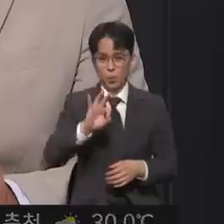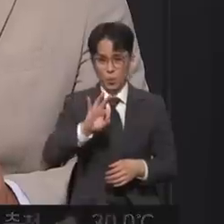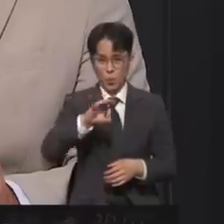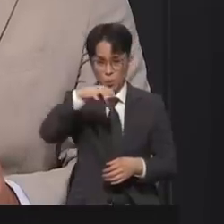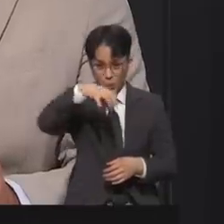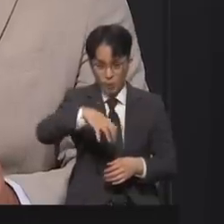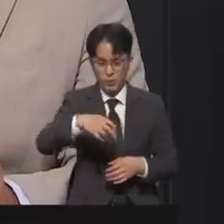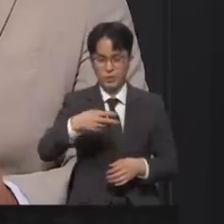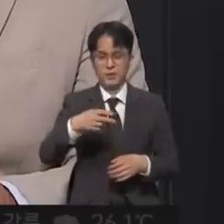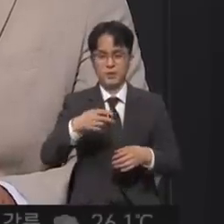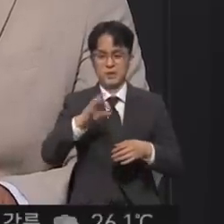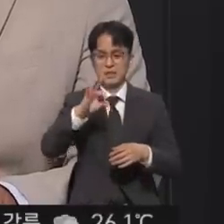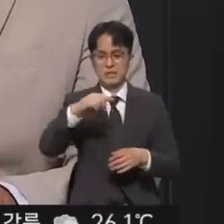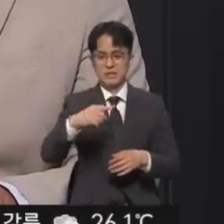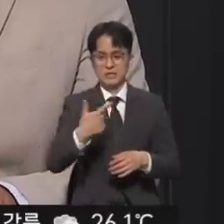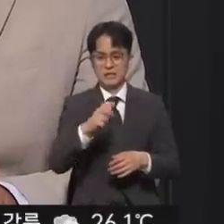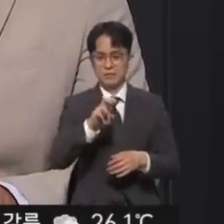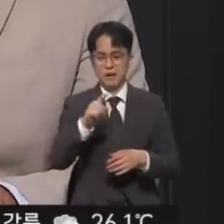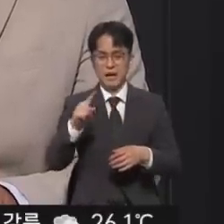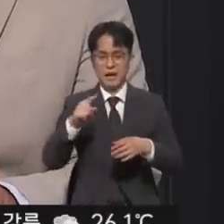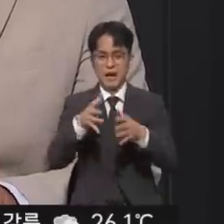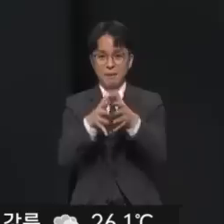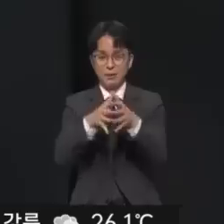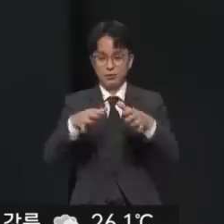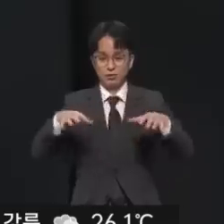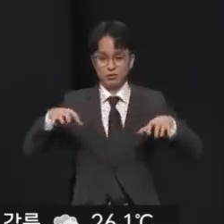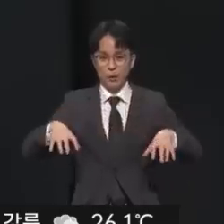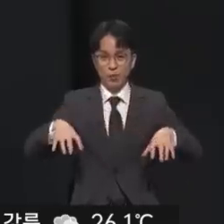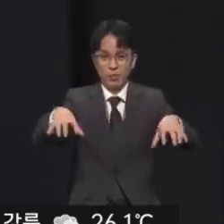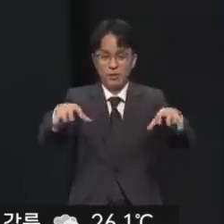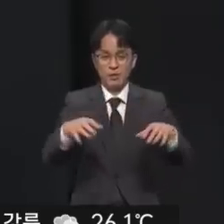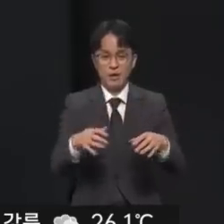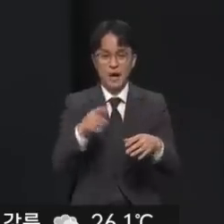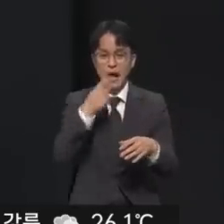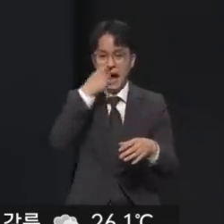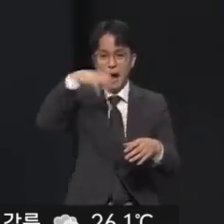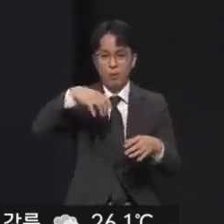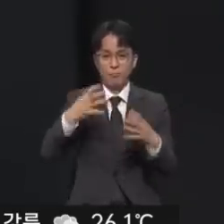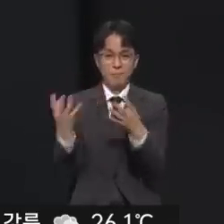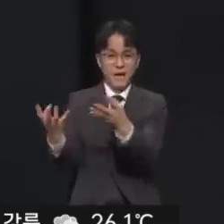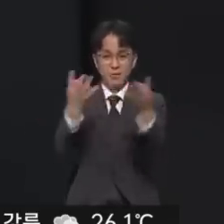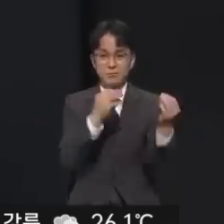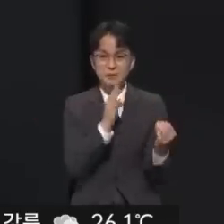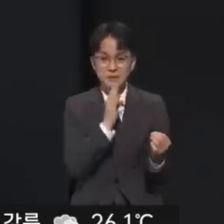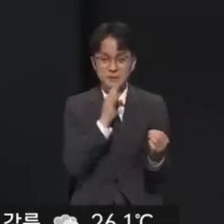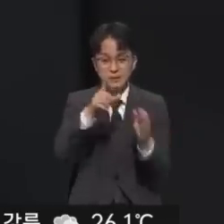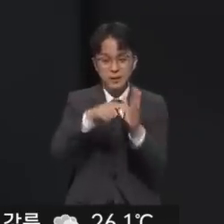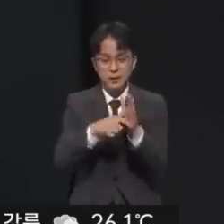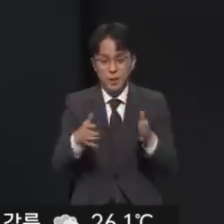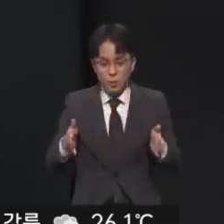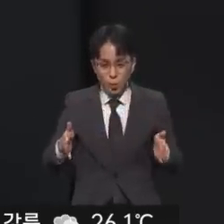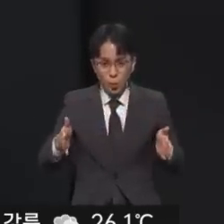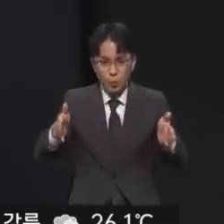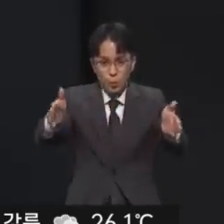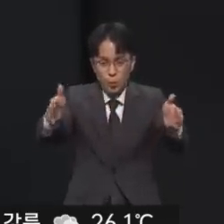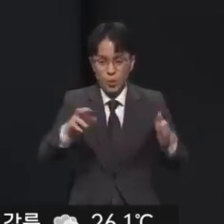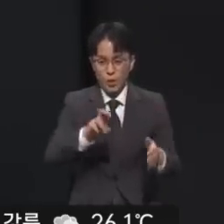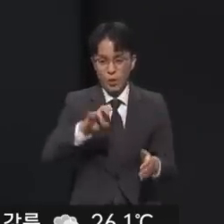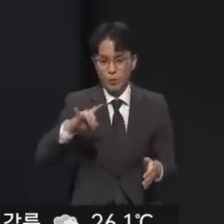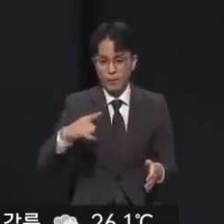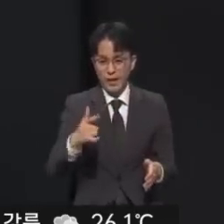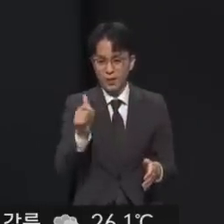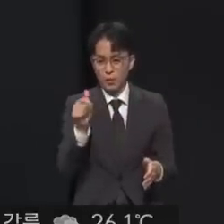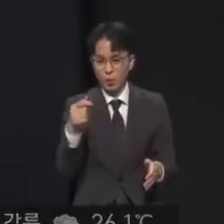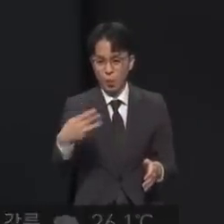이제 교실 얘기하세요 엘리제 거기에 맨 업종들이 막 터지고 이러면서 뭐 아 직접 제모 제모 돌았던 얘긴데요 초등학생 하나